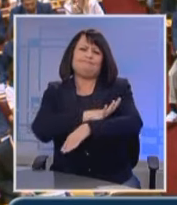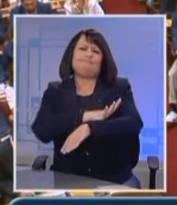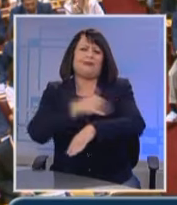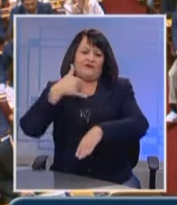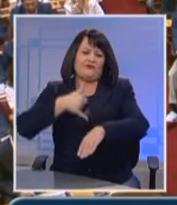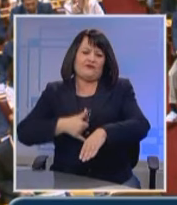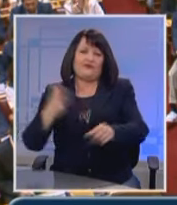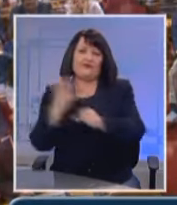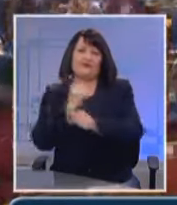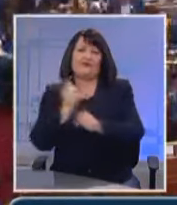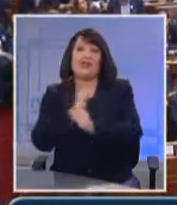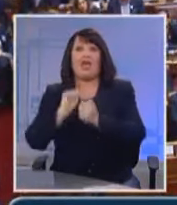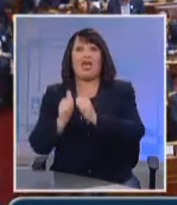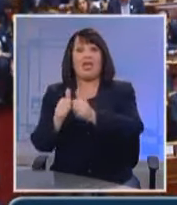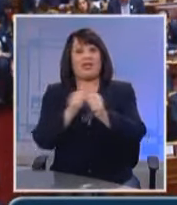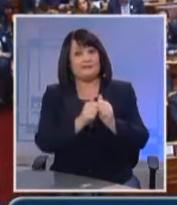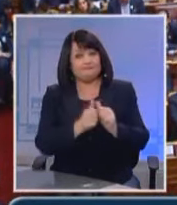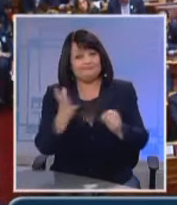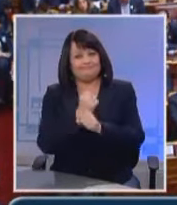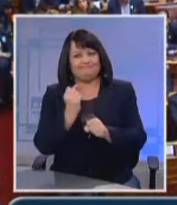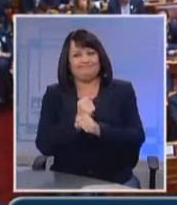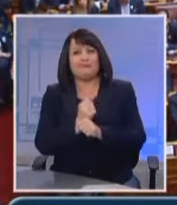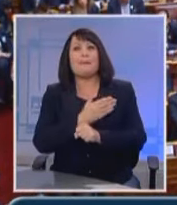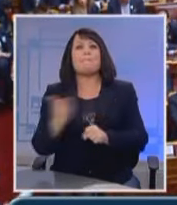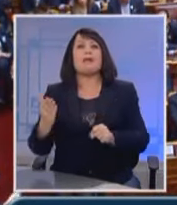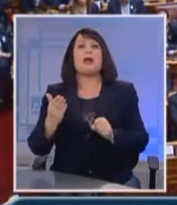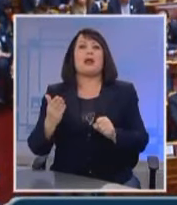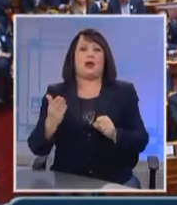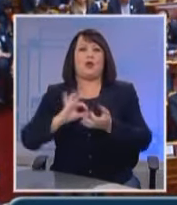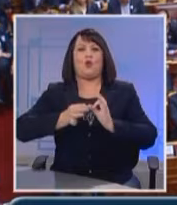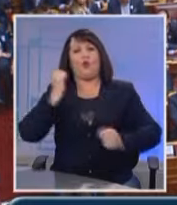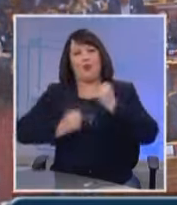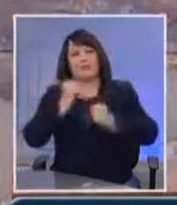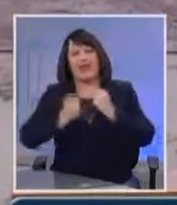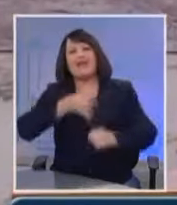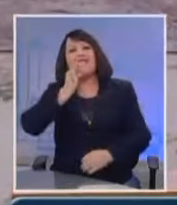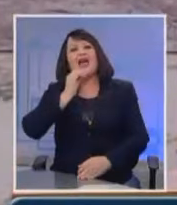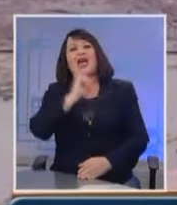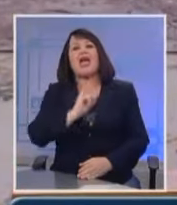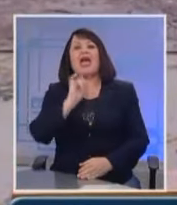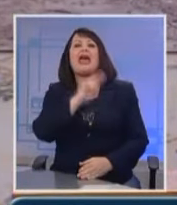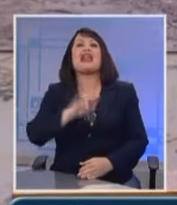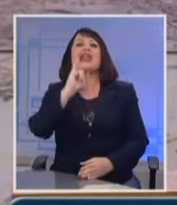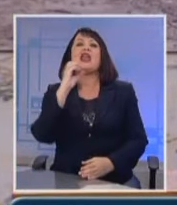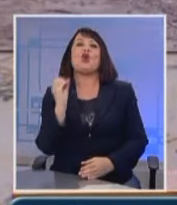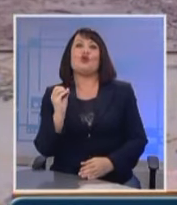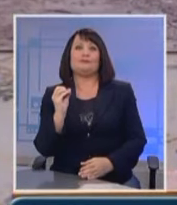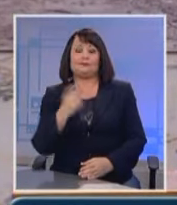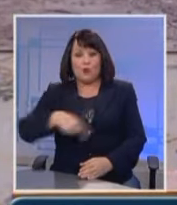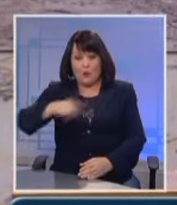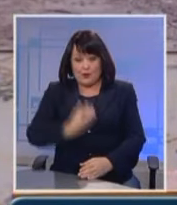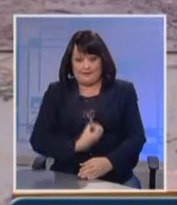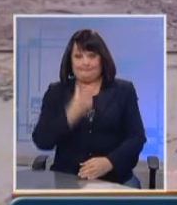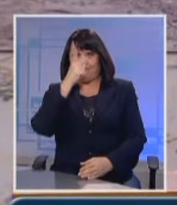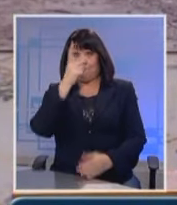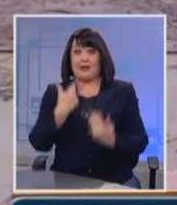τις επιτυχίες των αθλητών μας στην Παραολυμπιάδα του Ρίο. Μας έχετε κάνει όλους περήφανους,